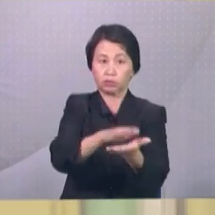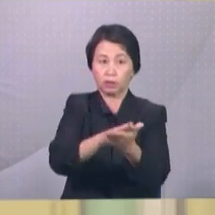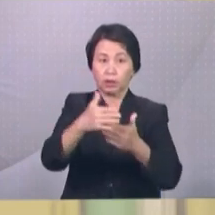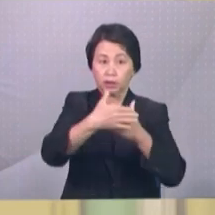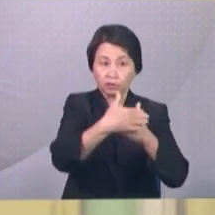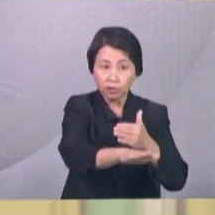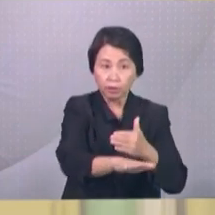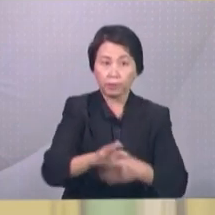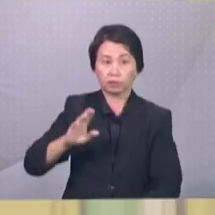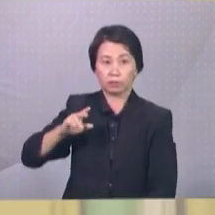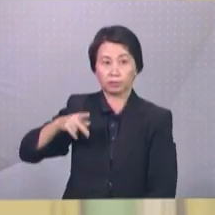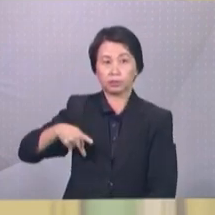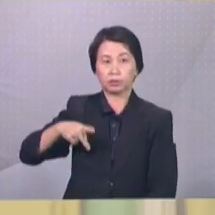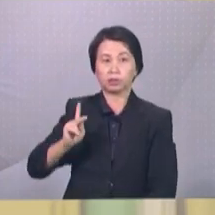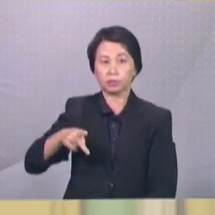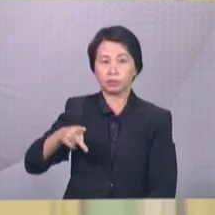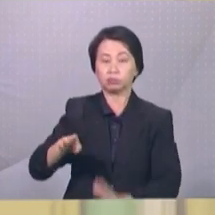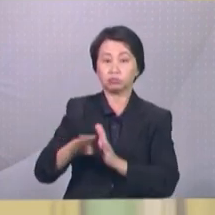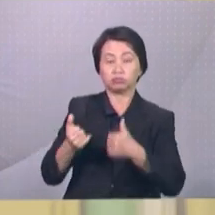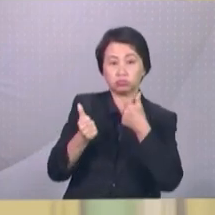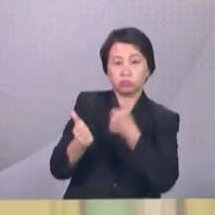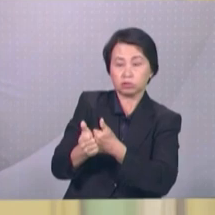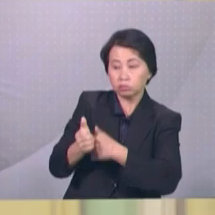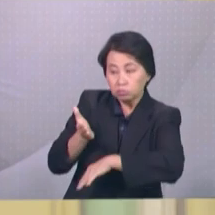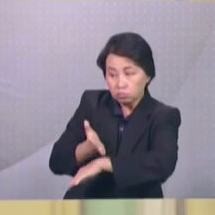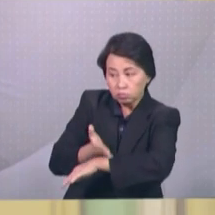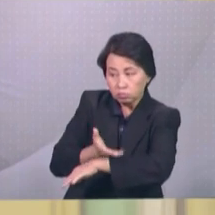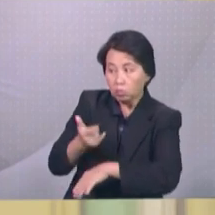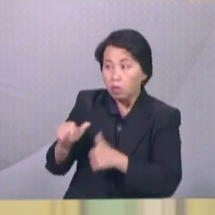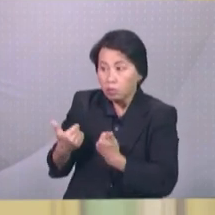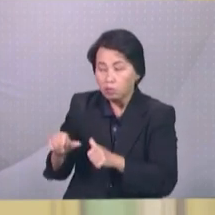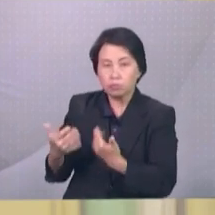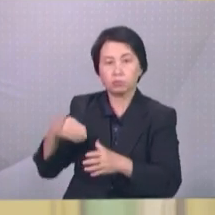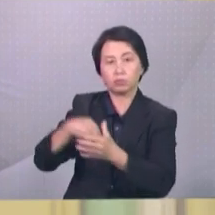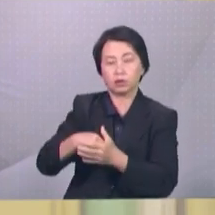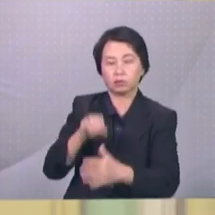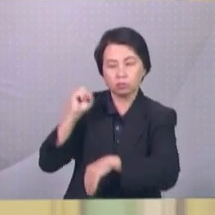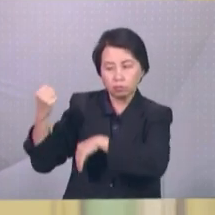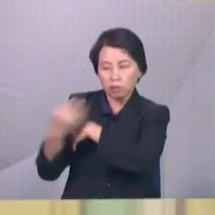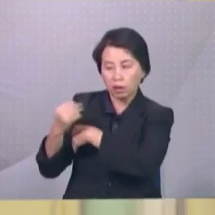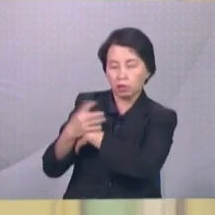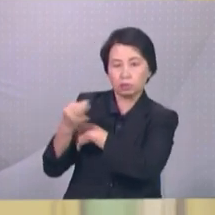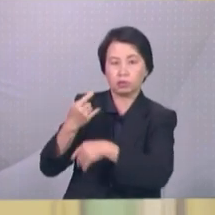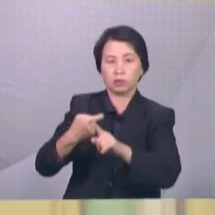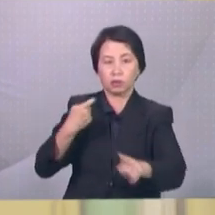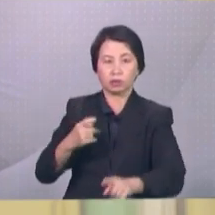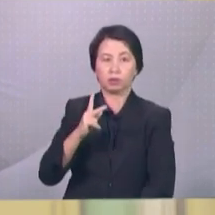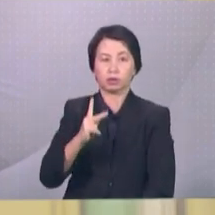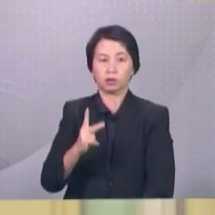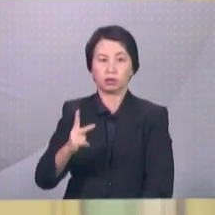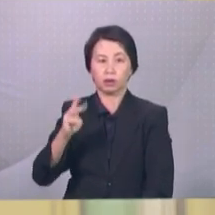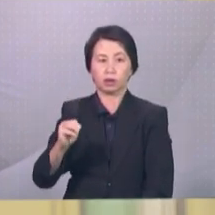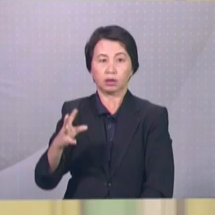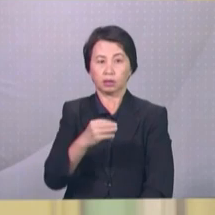PKP adalah tertakluk kepada perkembangan semasa dan nasihat daripada KKM